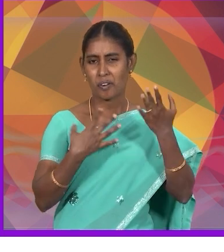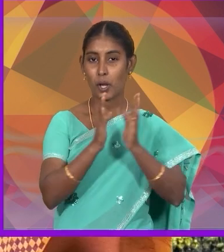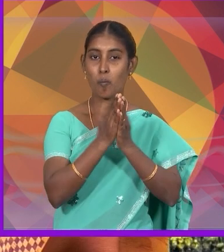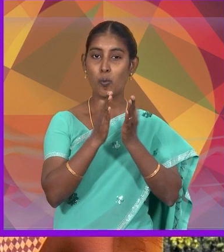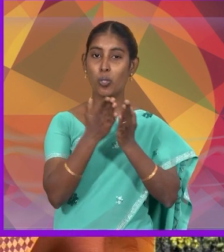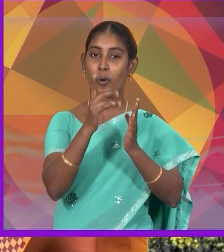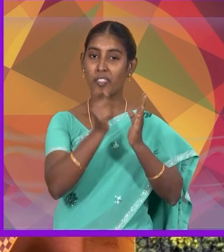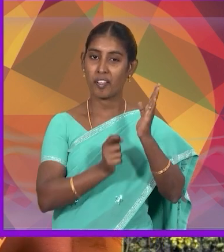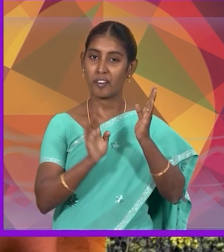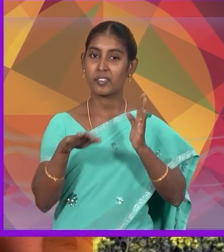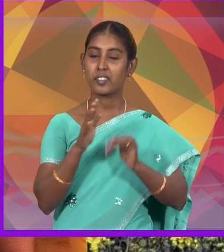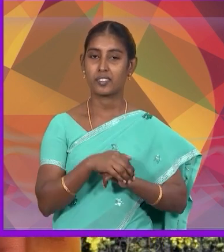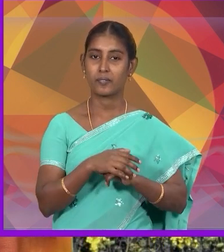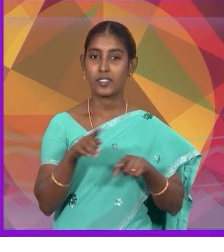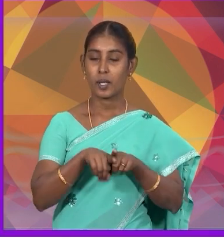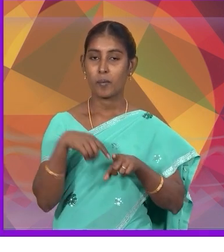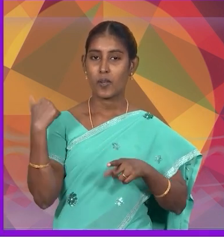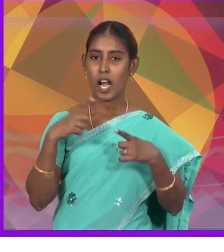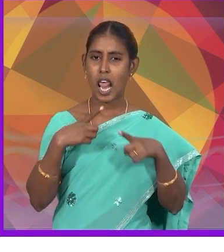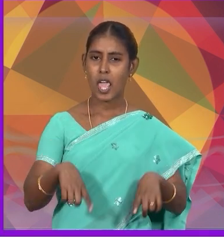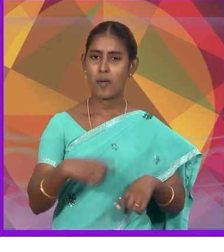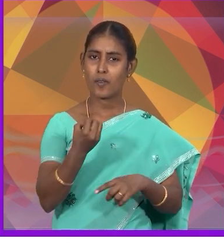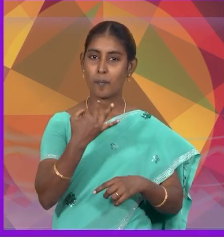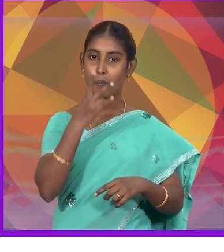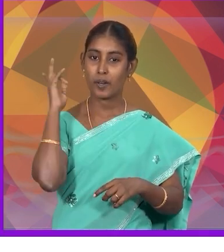எழுதியுள்ளார். இவருடைய காலம் பாத்தீங்கன்னா